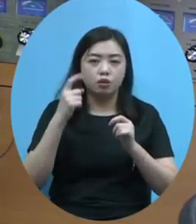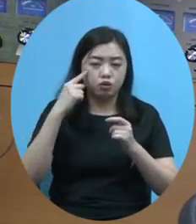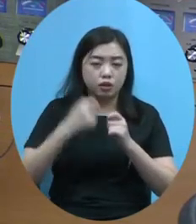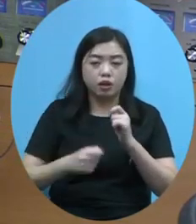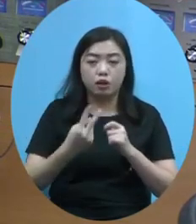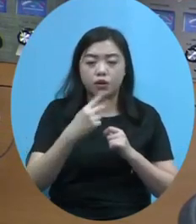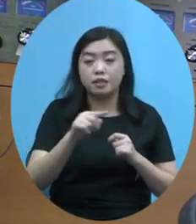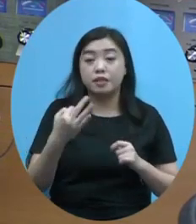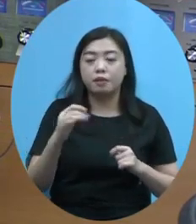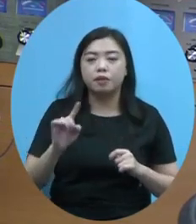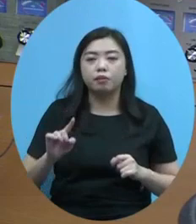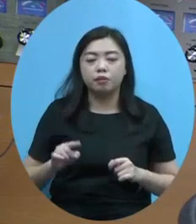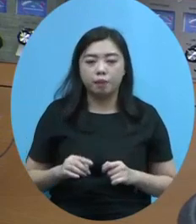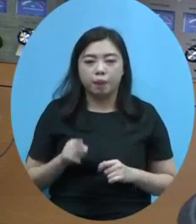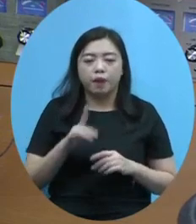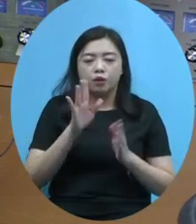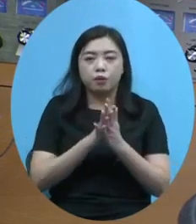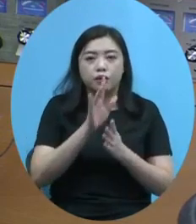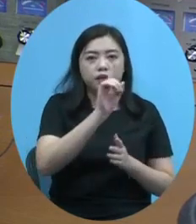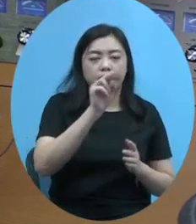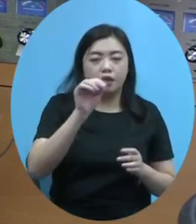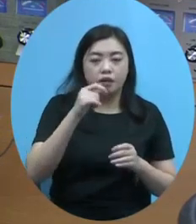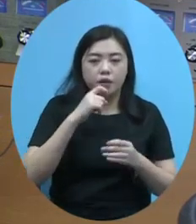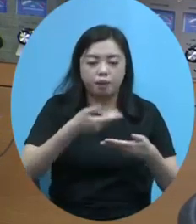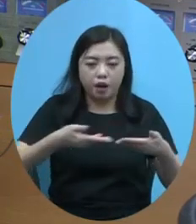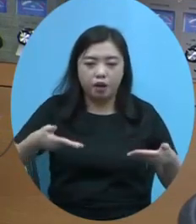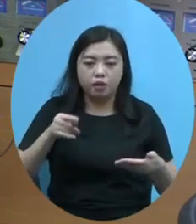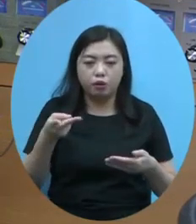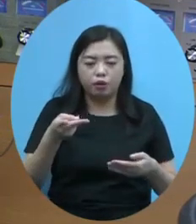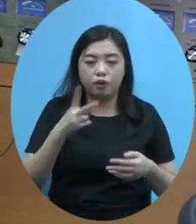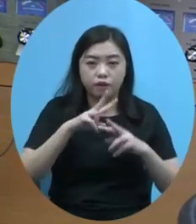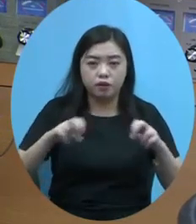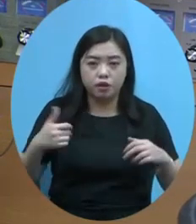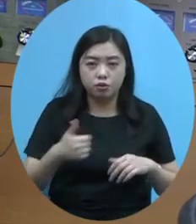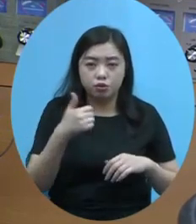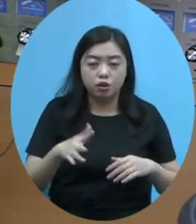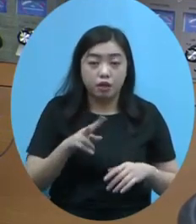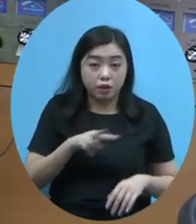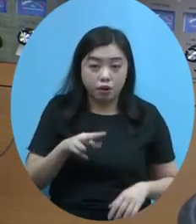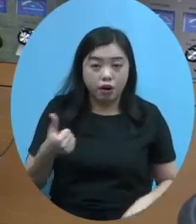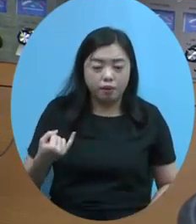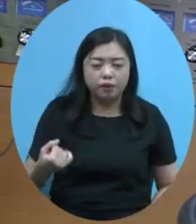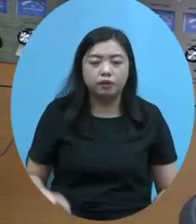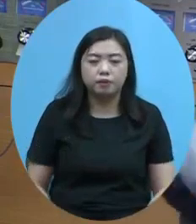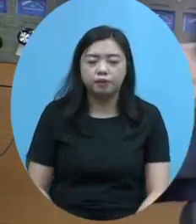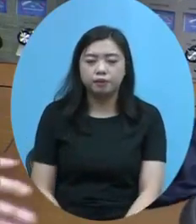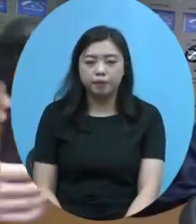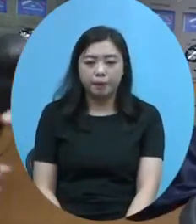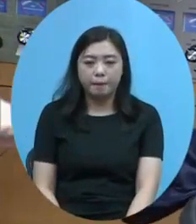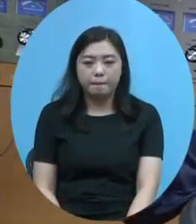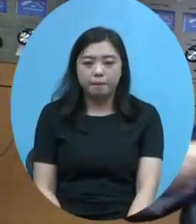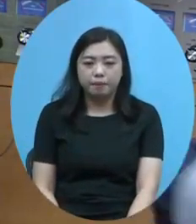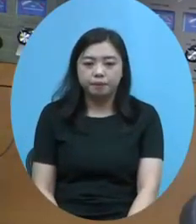個防務員同埋清潔工嗰個基因排序應該有噶啦嘛？佢哋兩個個分析係即係一唔一樣定係點樣咧？唔該。